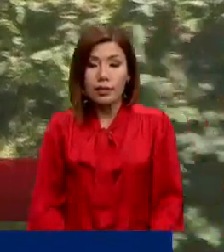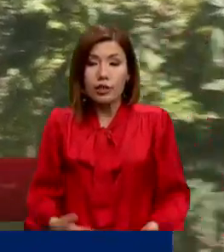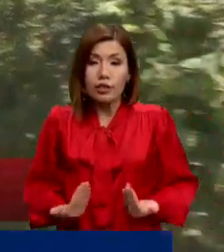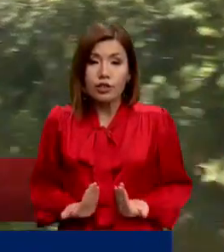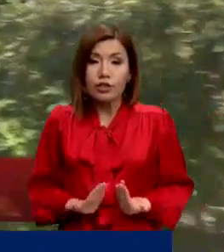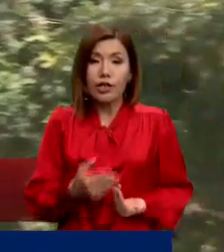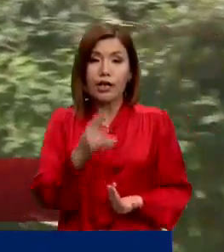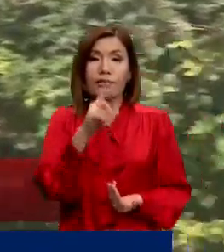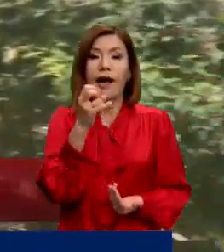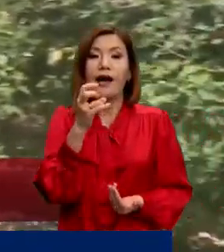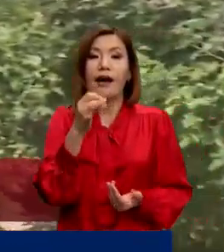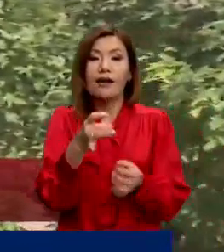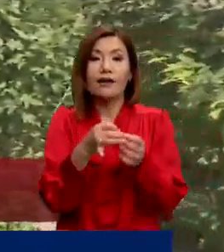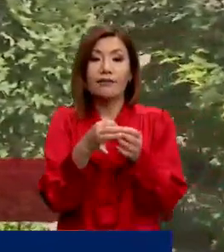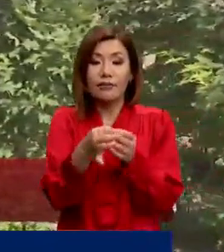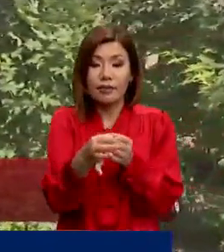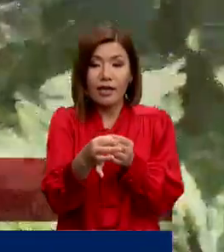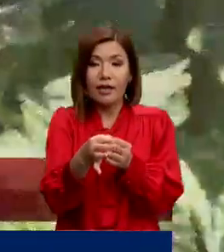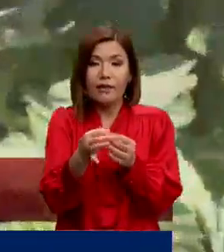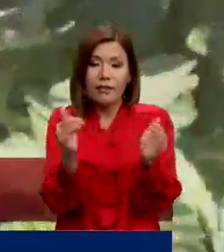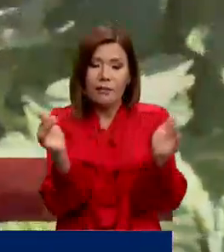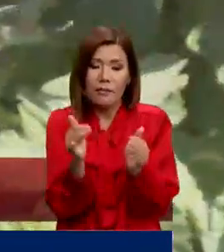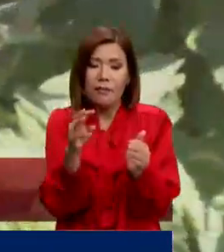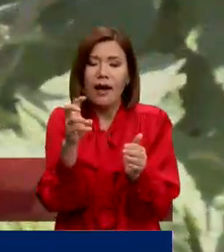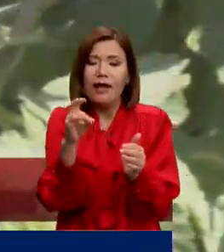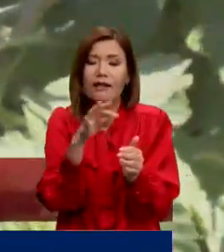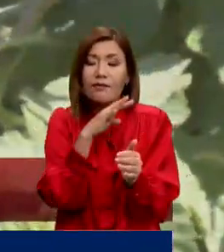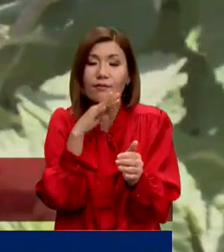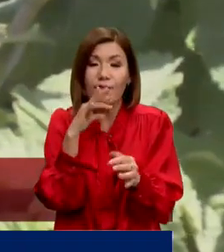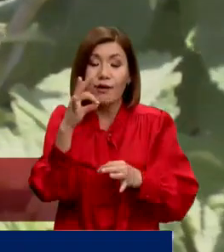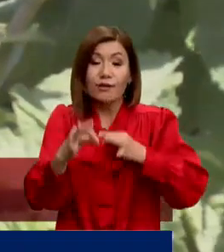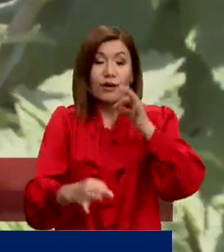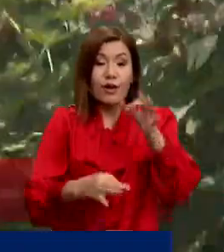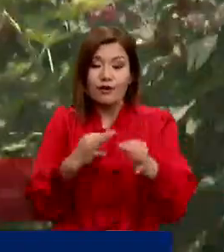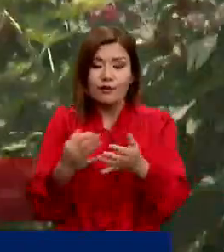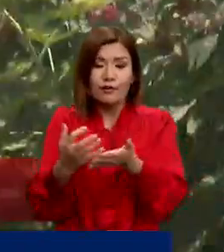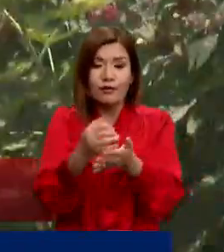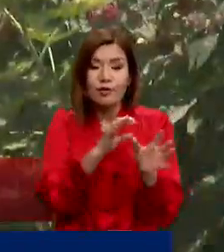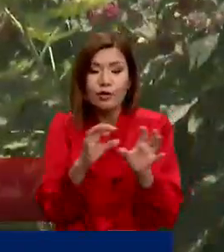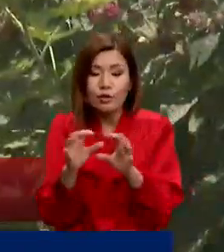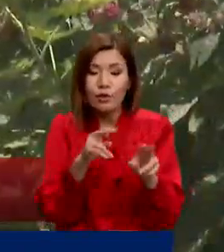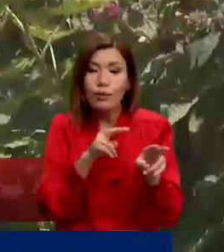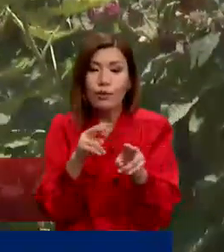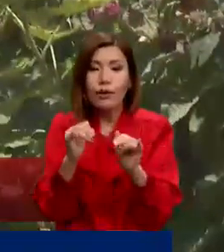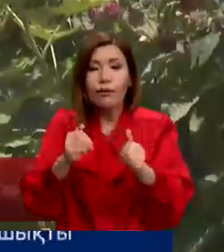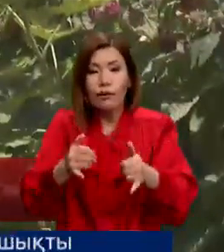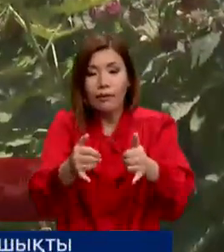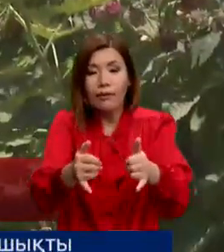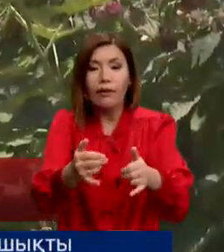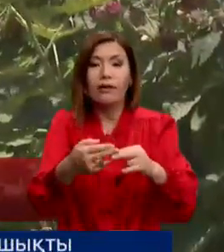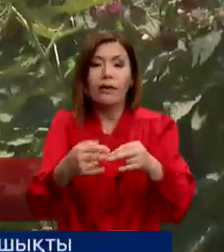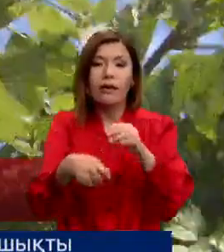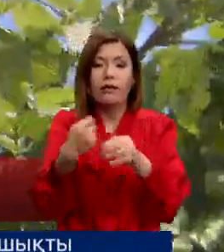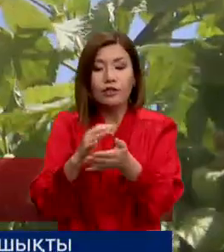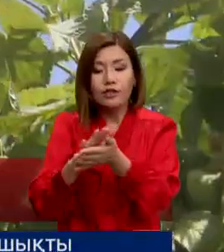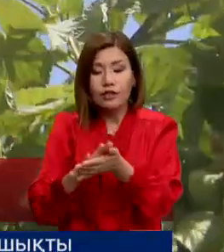Жители поселка Зангар в буквальном смысле живут в малине. Целыми днями они ухаживают за ягодой. Нужно и за влагой проследить, и прополоть,